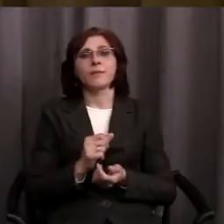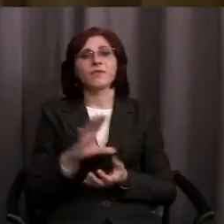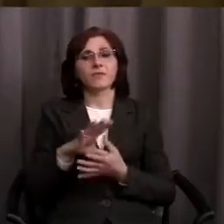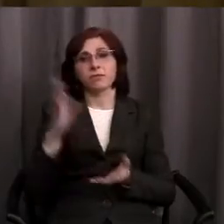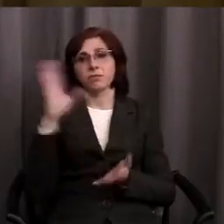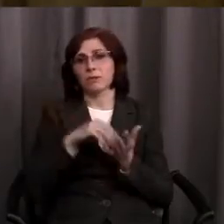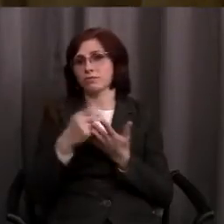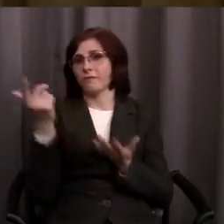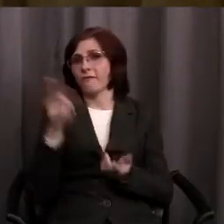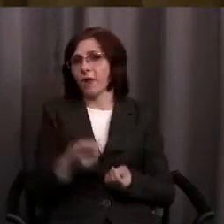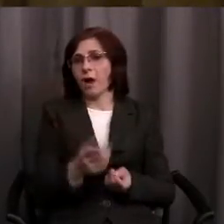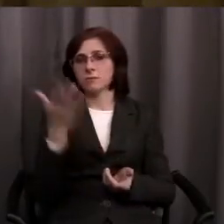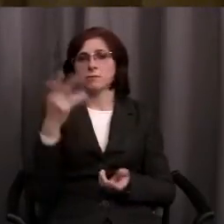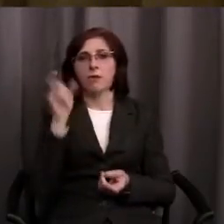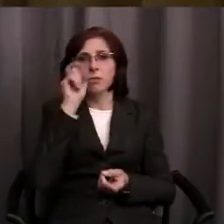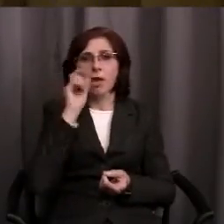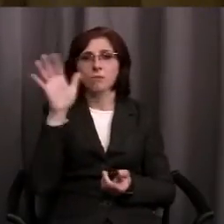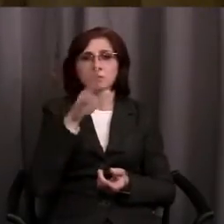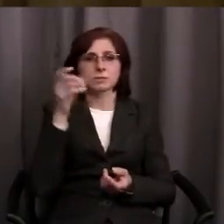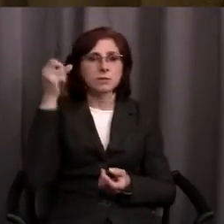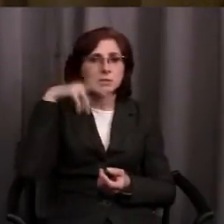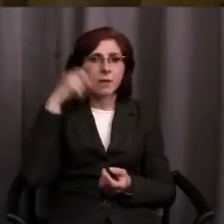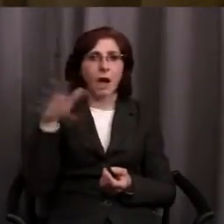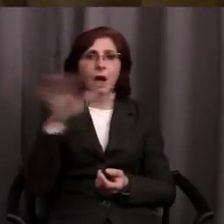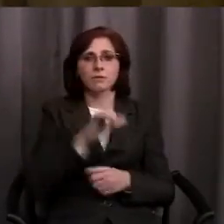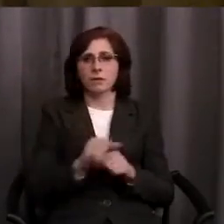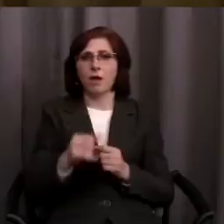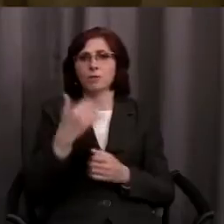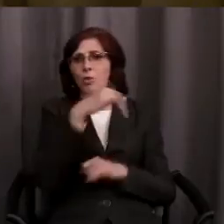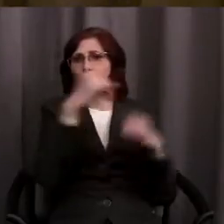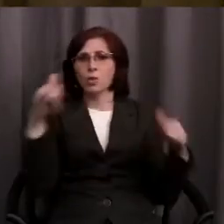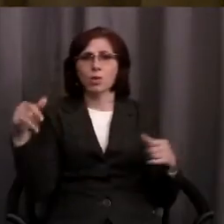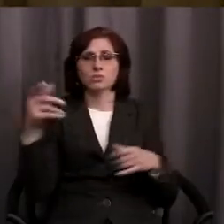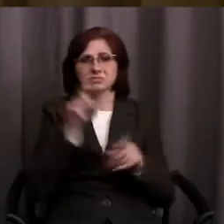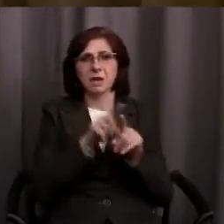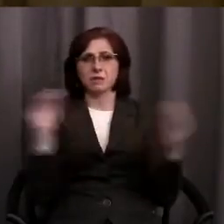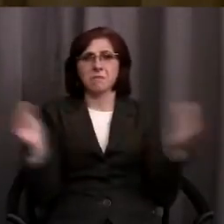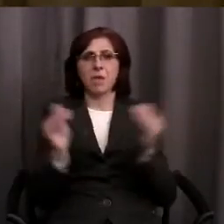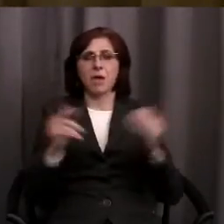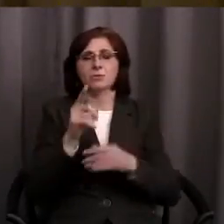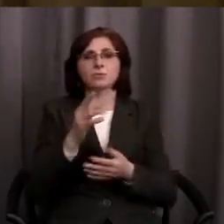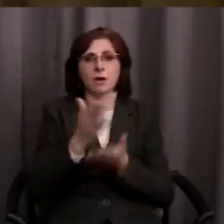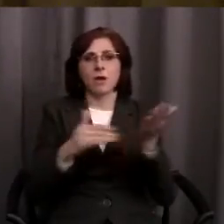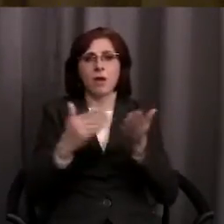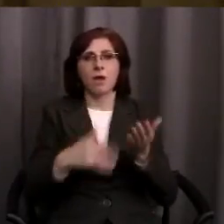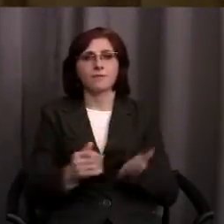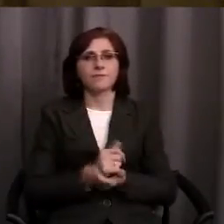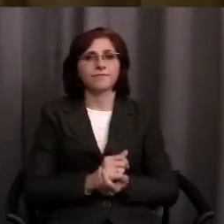we Francji, w Niemczech, w Hiszpanii, w bardzo wielu innych i również i mniejszych